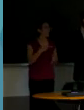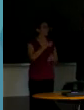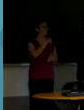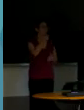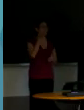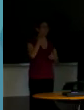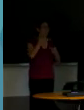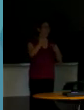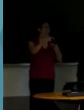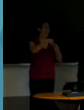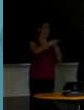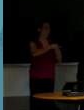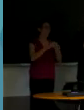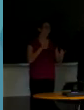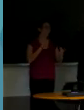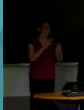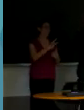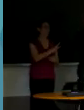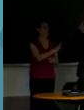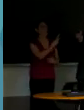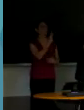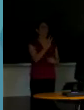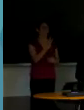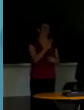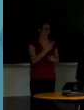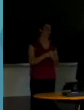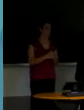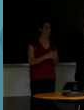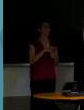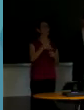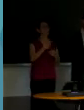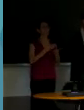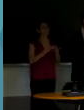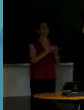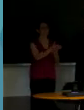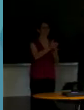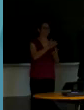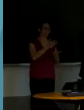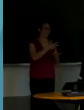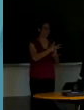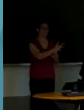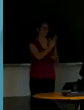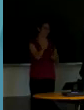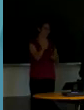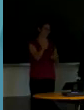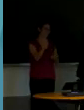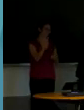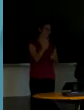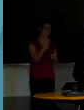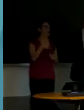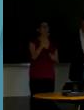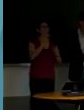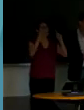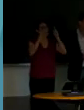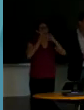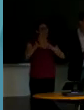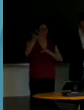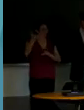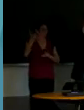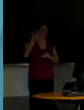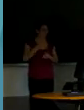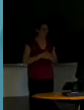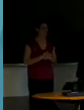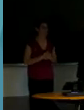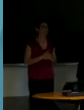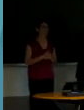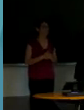serviranno poi per affrontare il secondo anno e tutto il percorso che rimane, diciamo così, della laurea triennale e poi della vostra laurea magistrale.